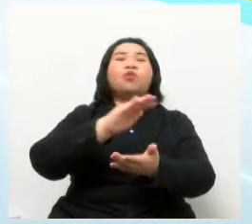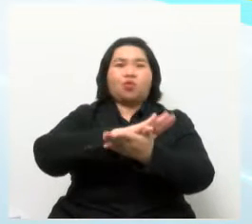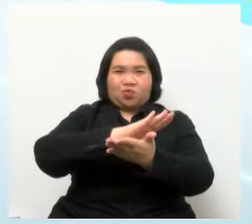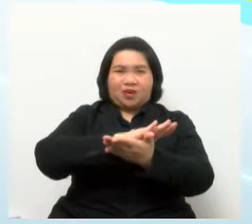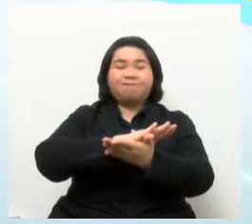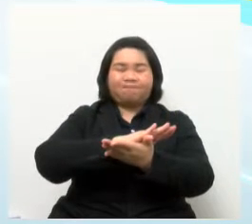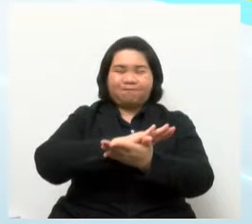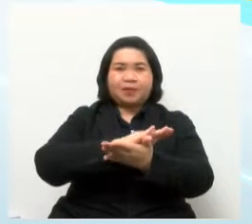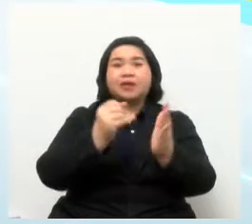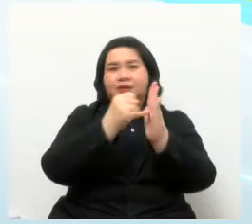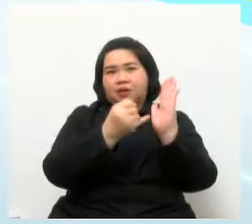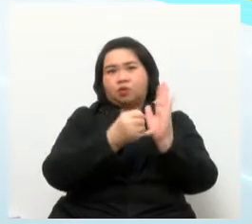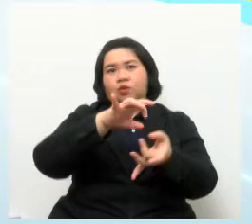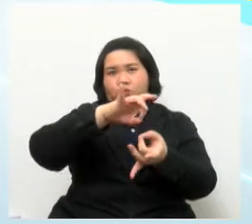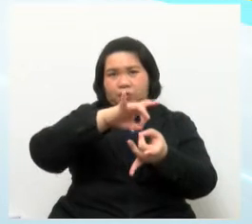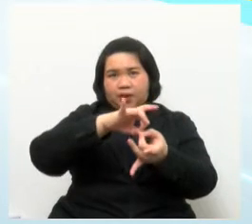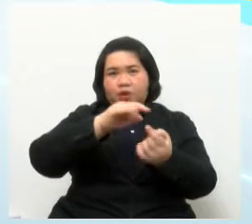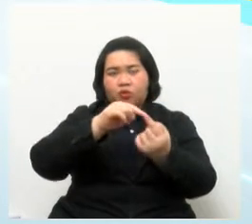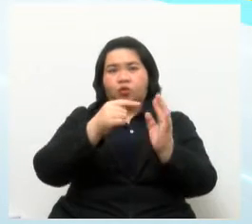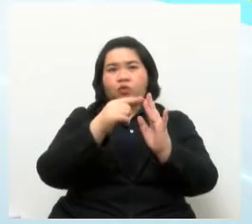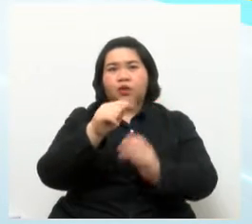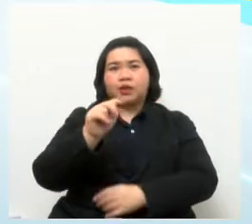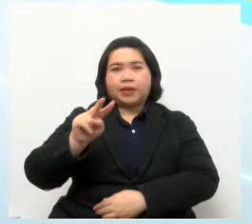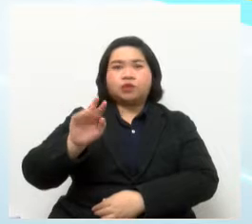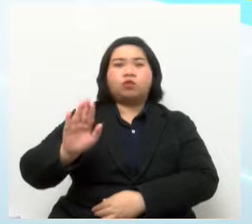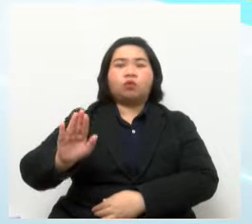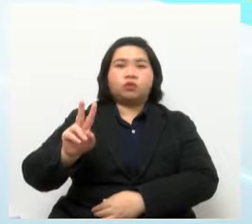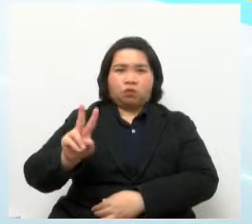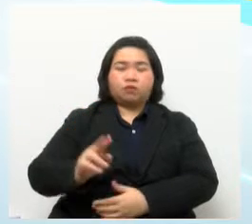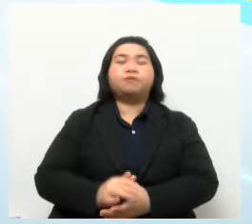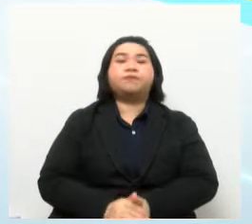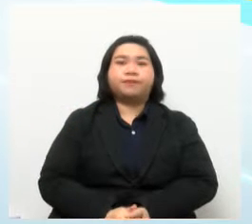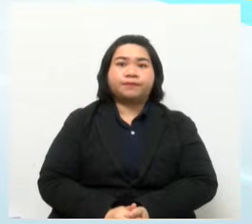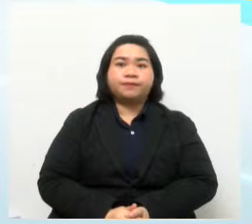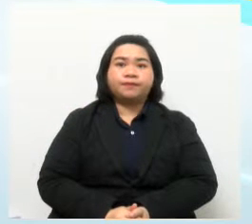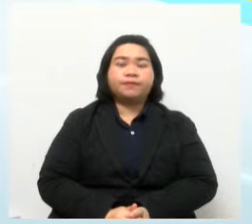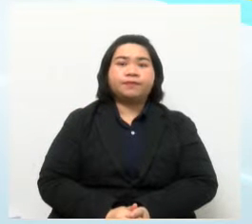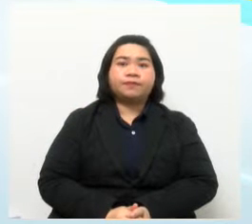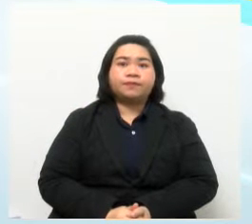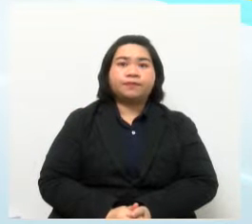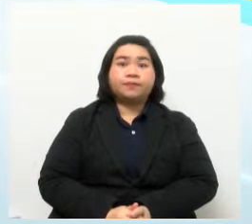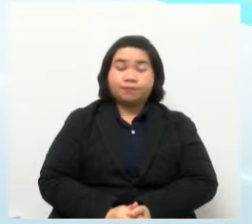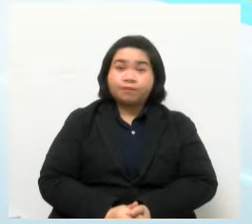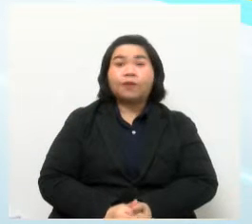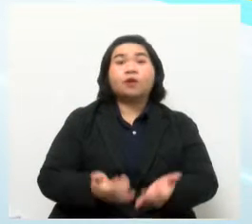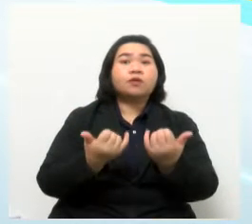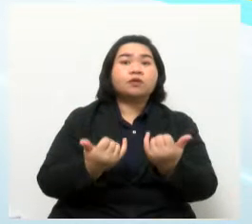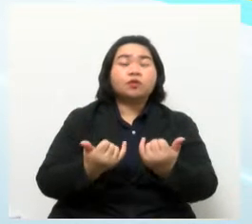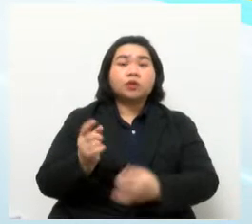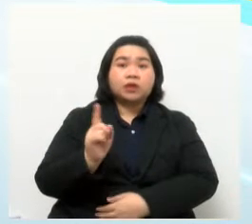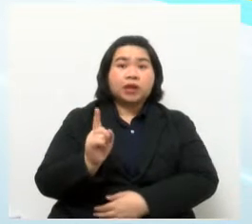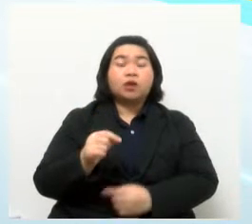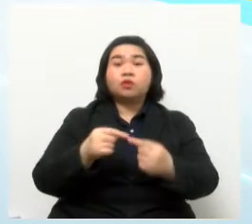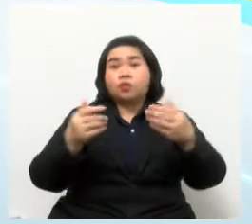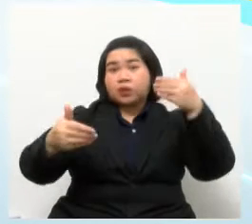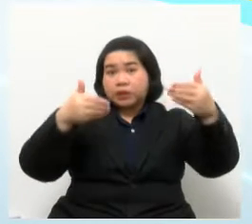เปื่อยจังหวัดสุโขทัยสังกัดสำนักงานเขตพื้นที่การศึกษาประถมศึกษาสุโขทัยเขต2ค่ะท่านผู้ชมทุกท่านคะสำหรับกิจ